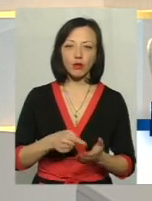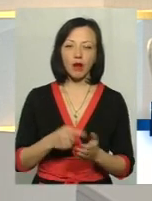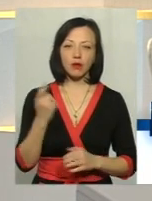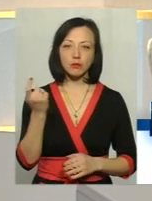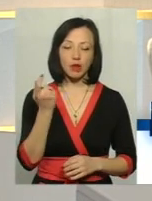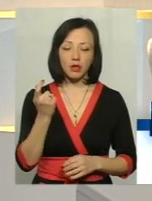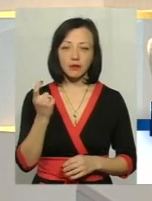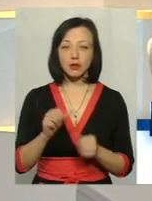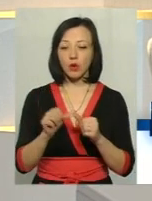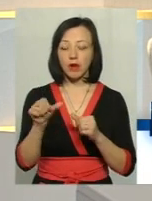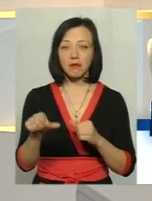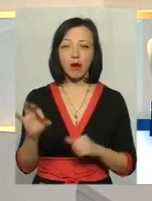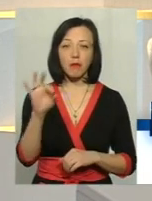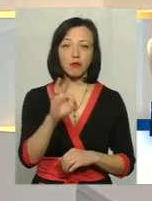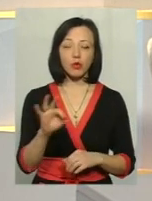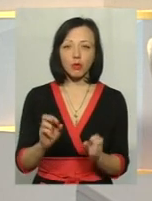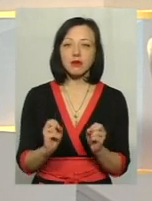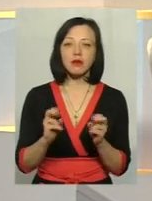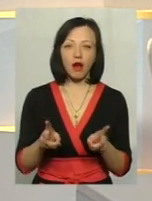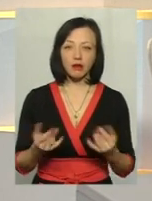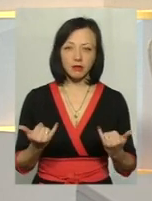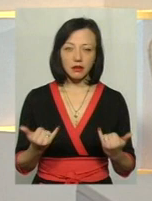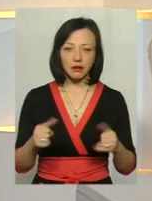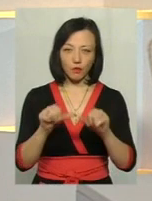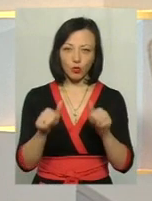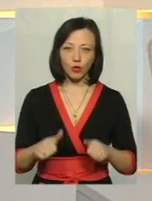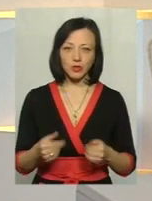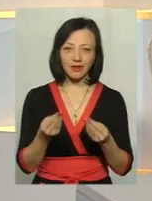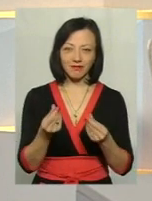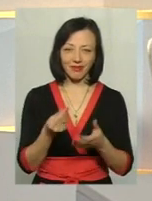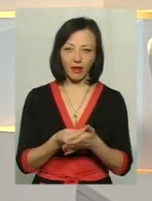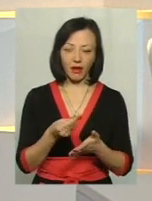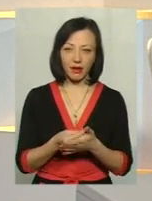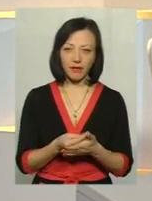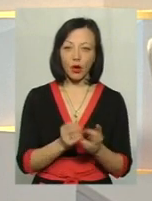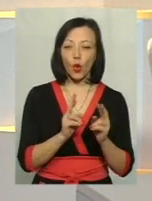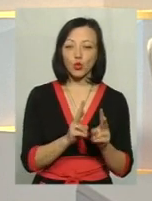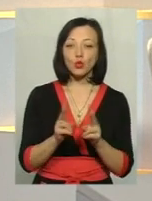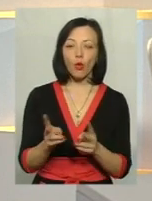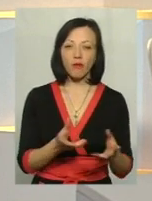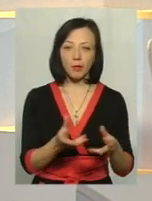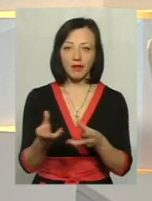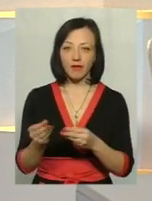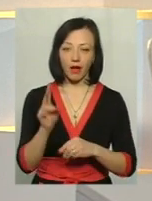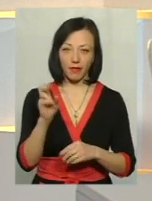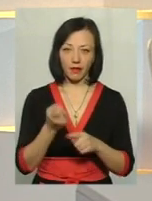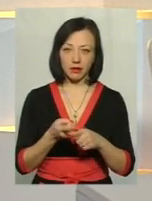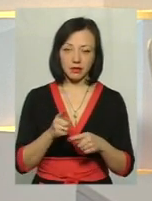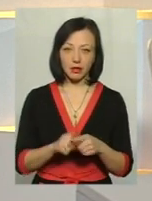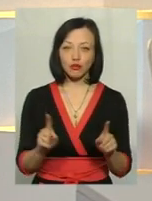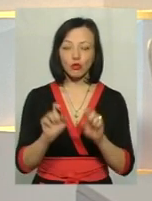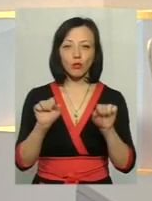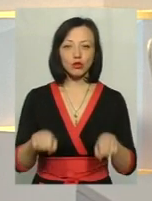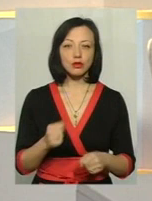господарства, зокрема, в частині того, як нині формуються тарифи, в якій мірі і хто впливає на них, що